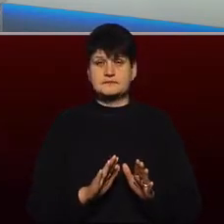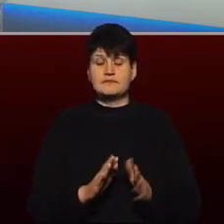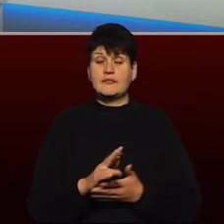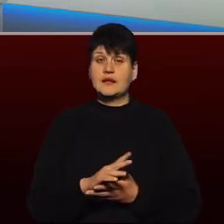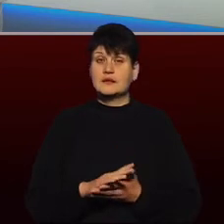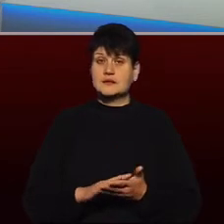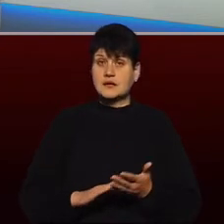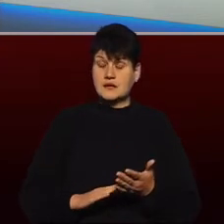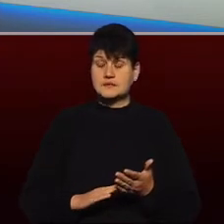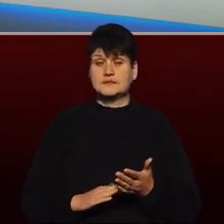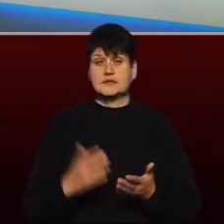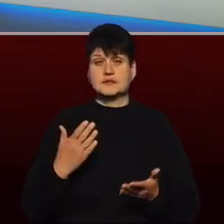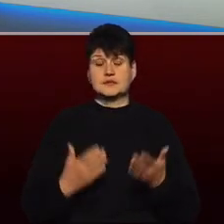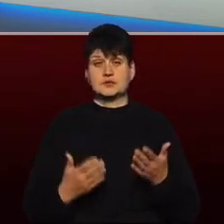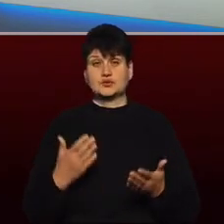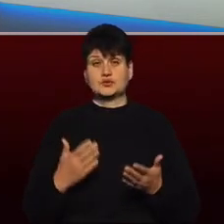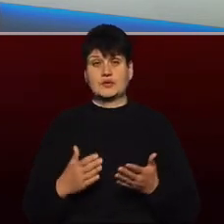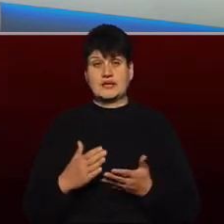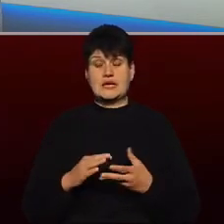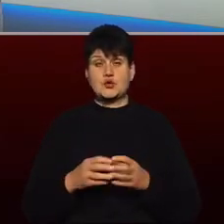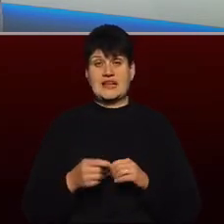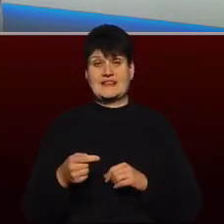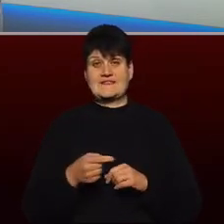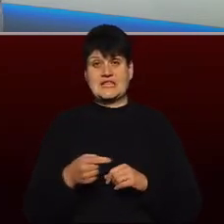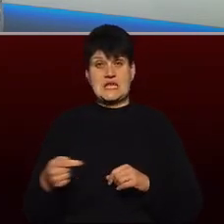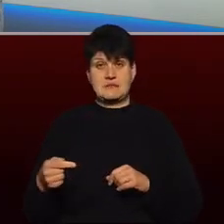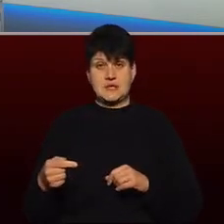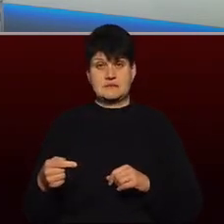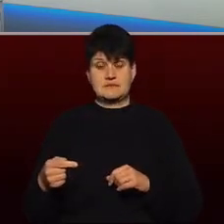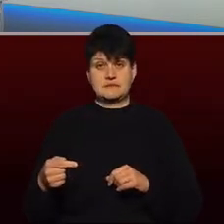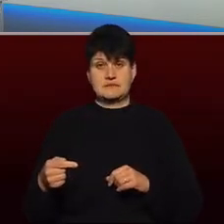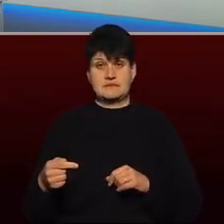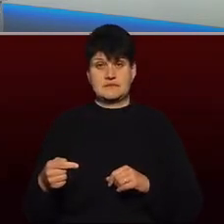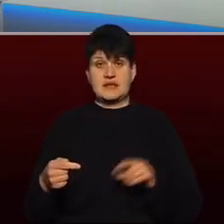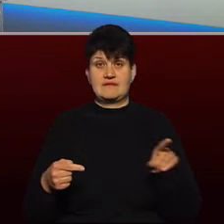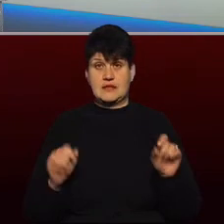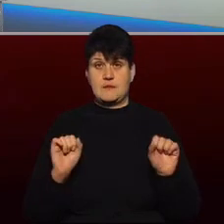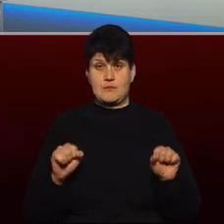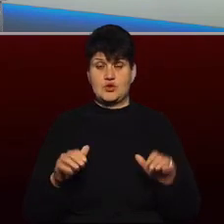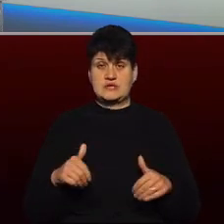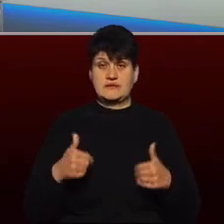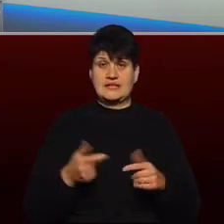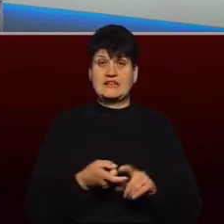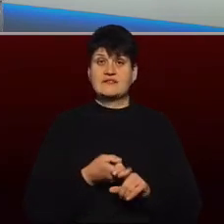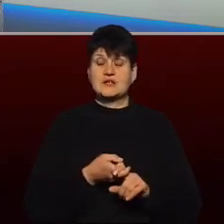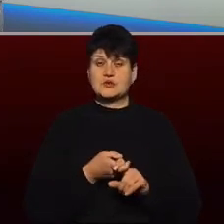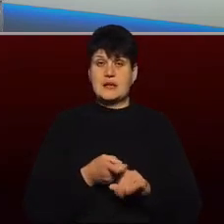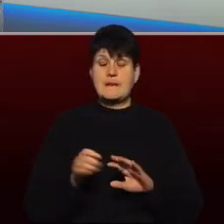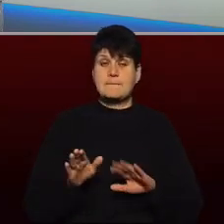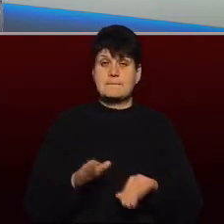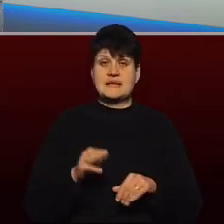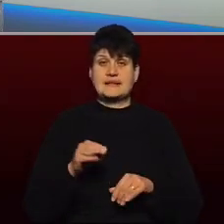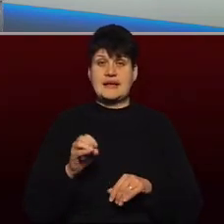пацієнт результат від'ємний пішов, то він може звернутися до інфекціоніста на післятестове